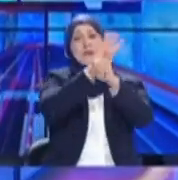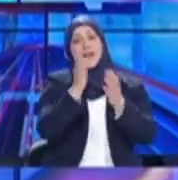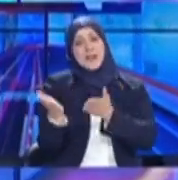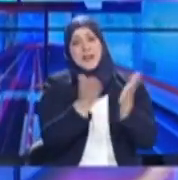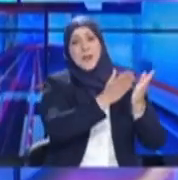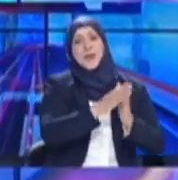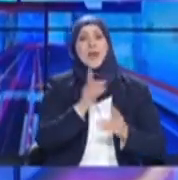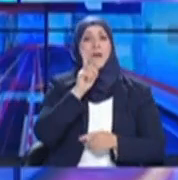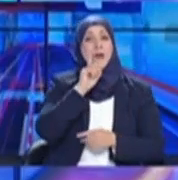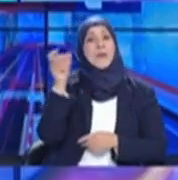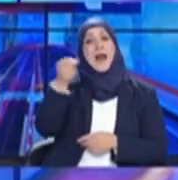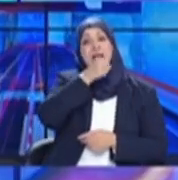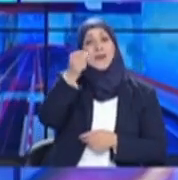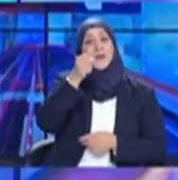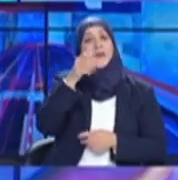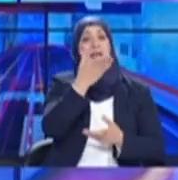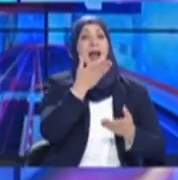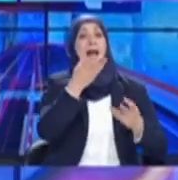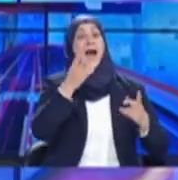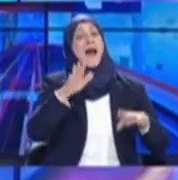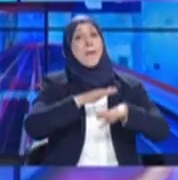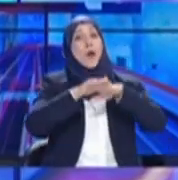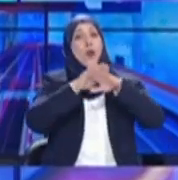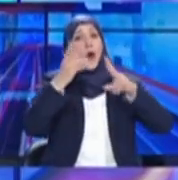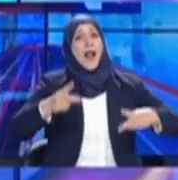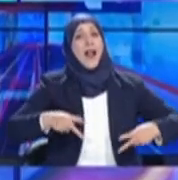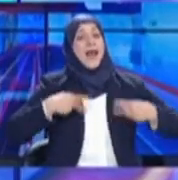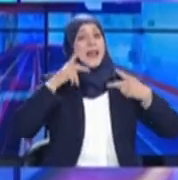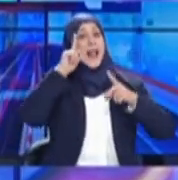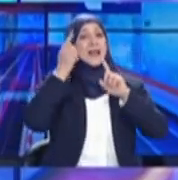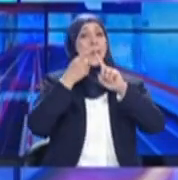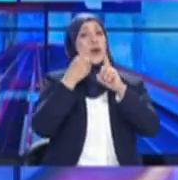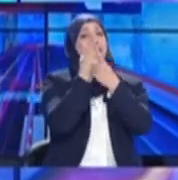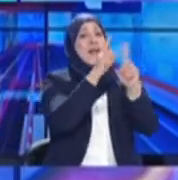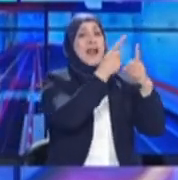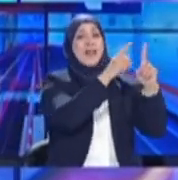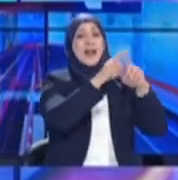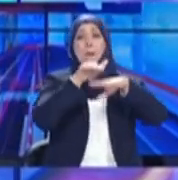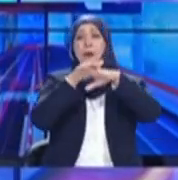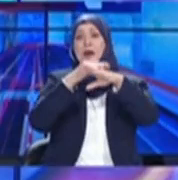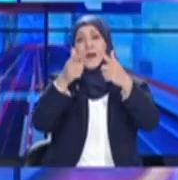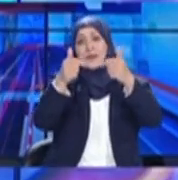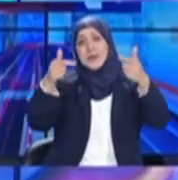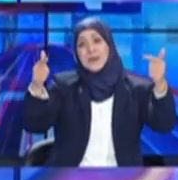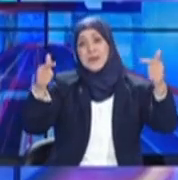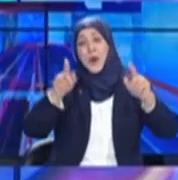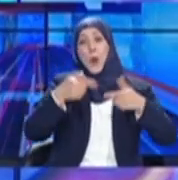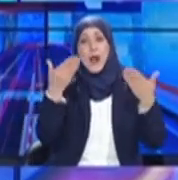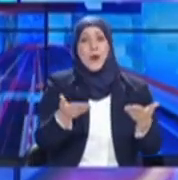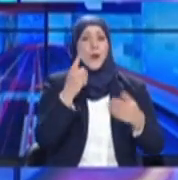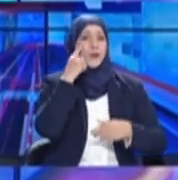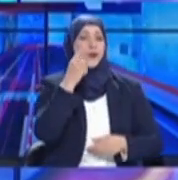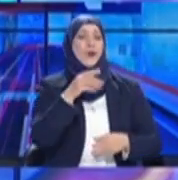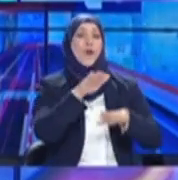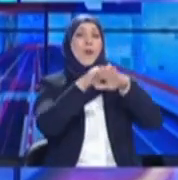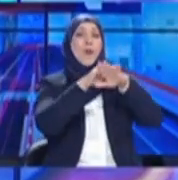فكره الحياه والانسانيه مساله ال المقاومه بجميع اشكالها والفن هو شكل من اشكال المقاومه